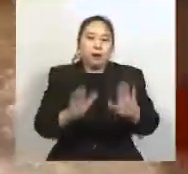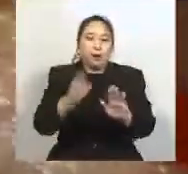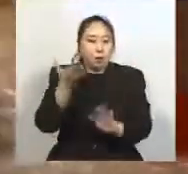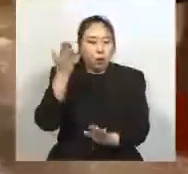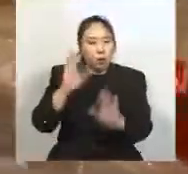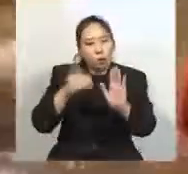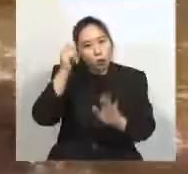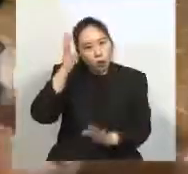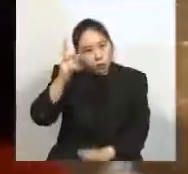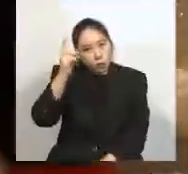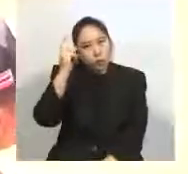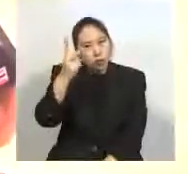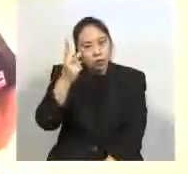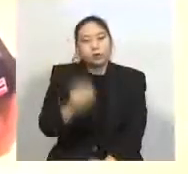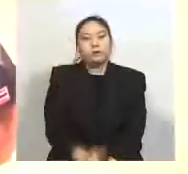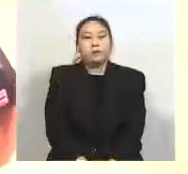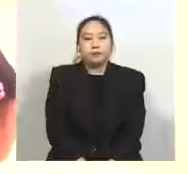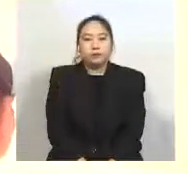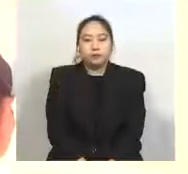2วันนี้ค่ะ